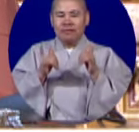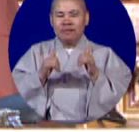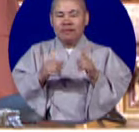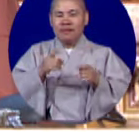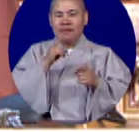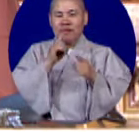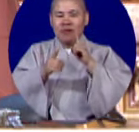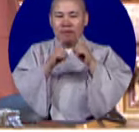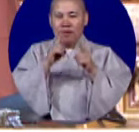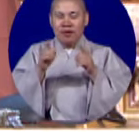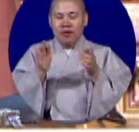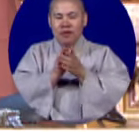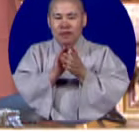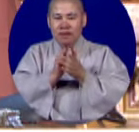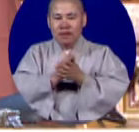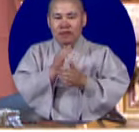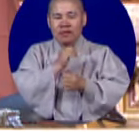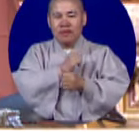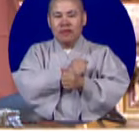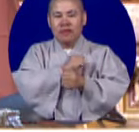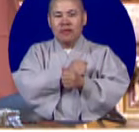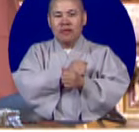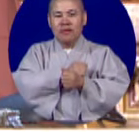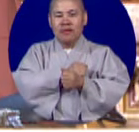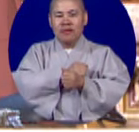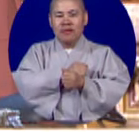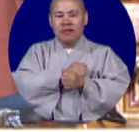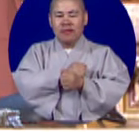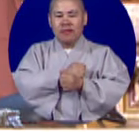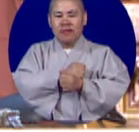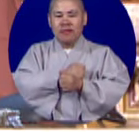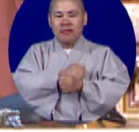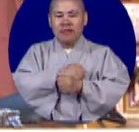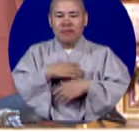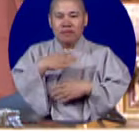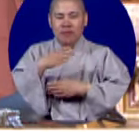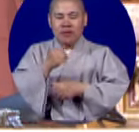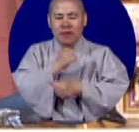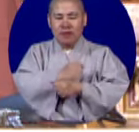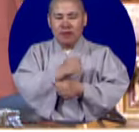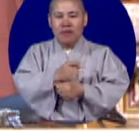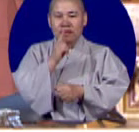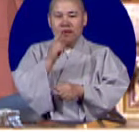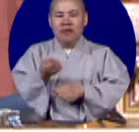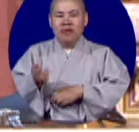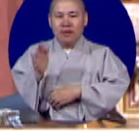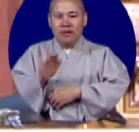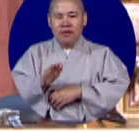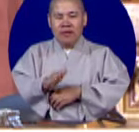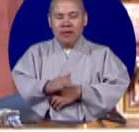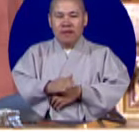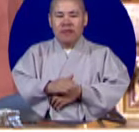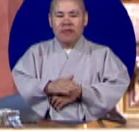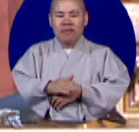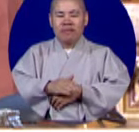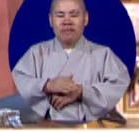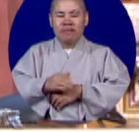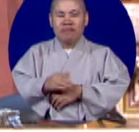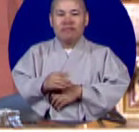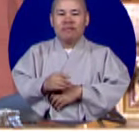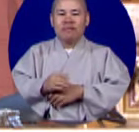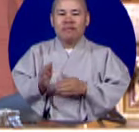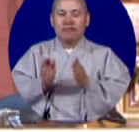말벗을 하고 뭐 평안이 된다고 어쩌고 그러는데 전부 그게 찬란한 망상이에요.